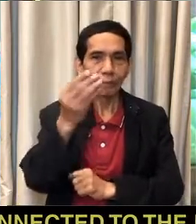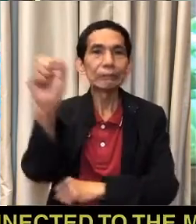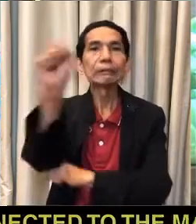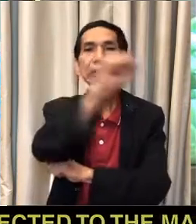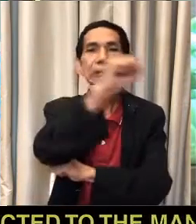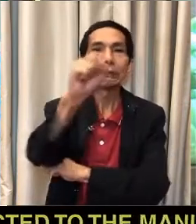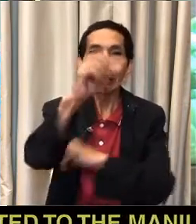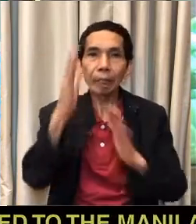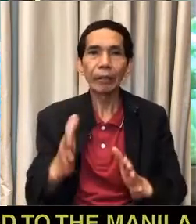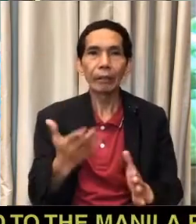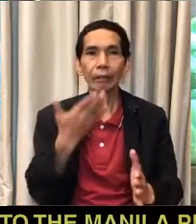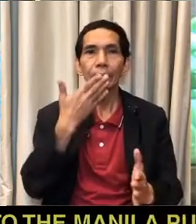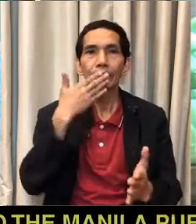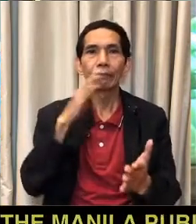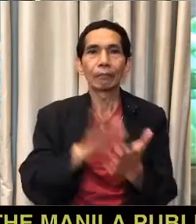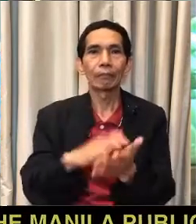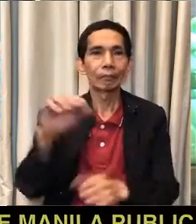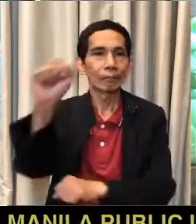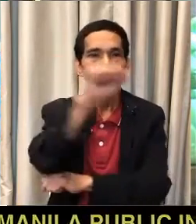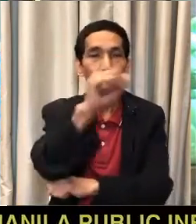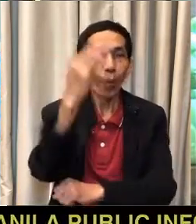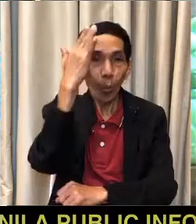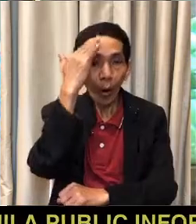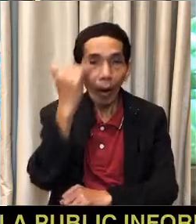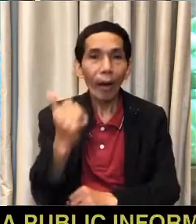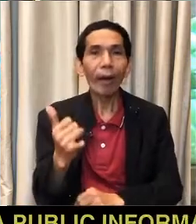Ha? Kasi po,